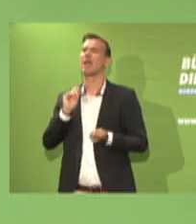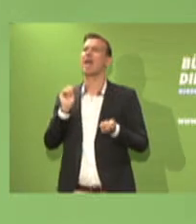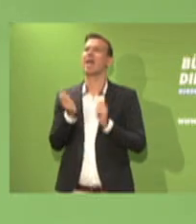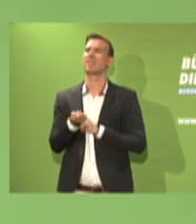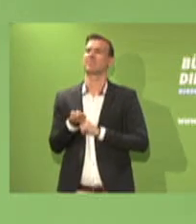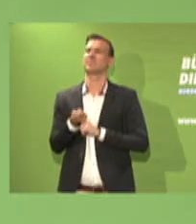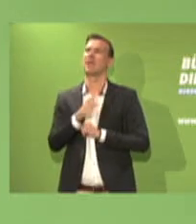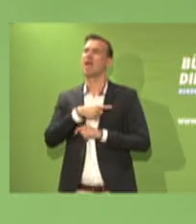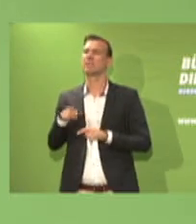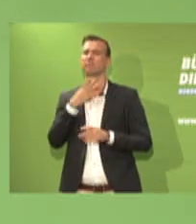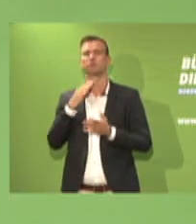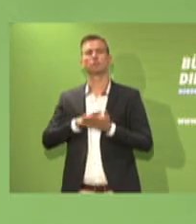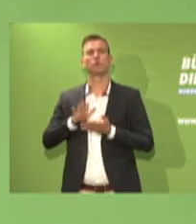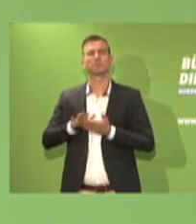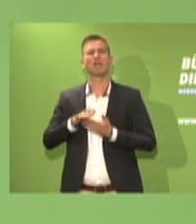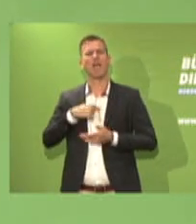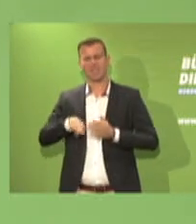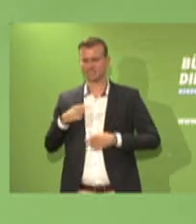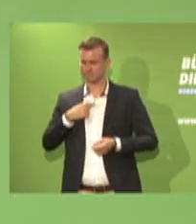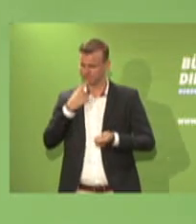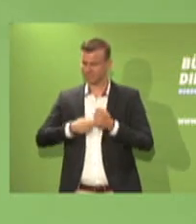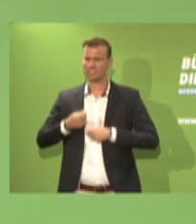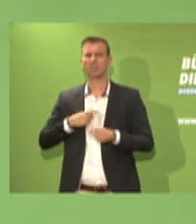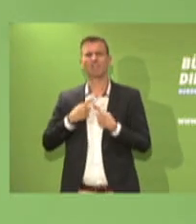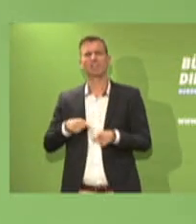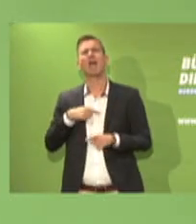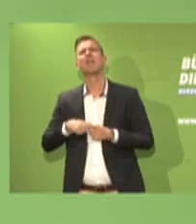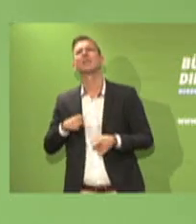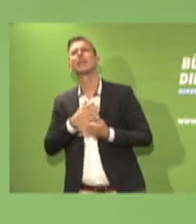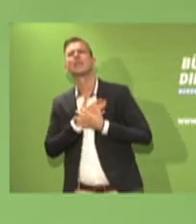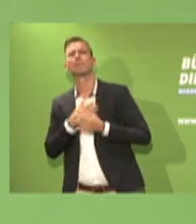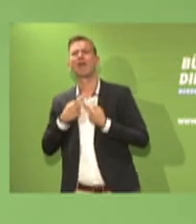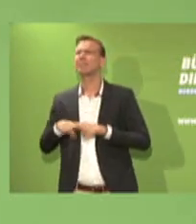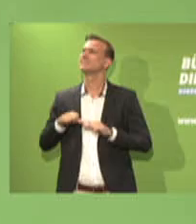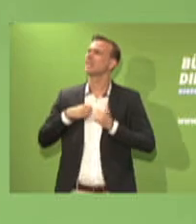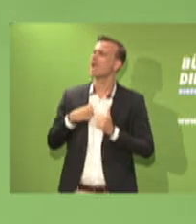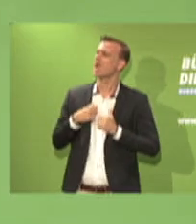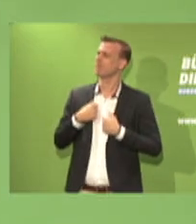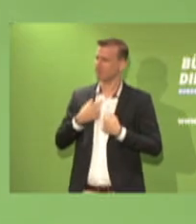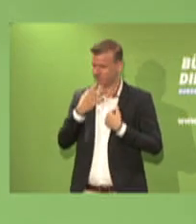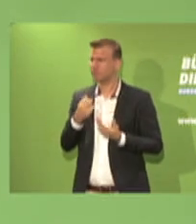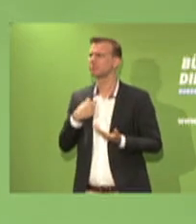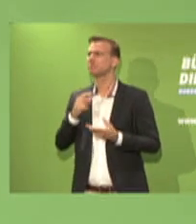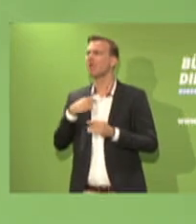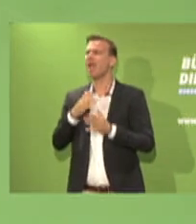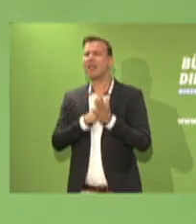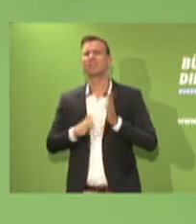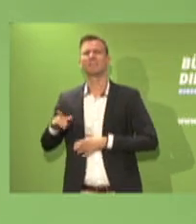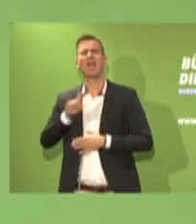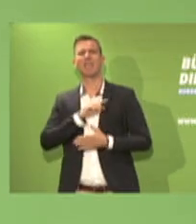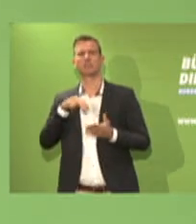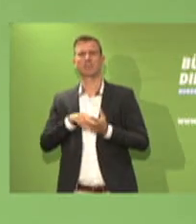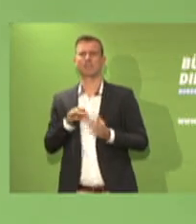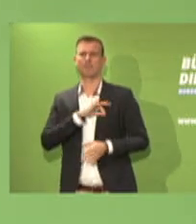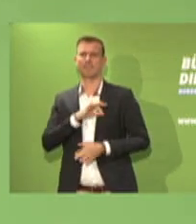anders konsumieren möchten, anders wirtschaften möchten, auch anders lieben, anders leben möchten, dass wir für diese Menschen die Alternative und eine eigenständige Partei